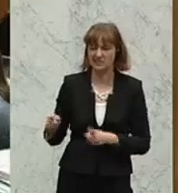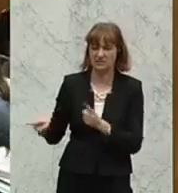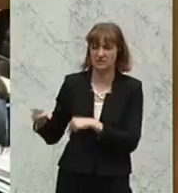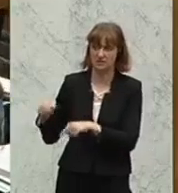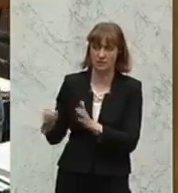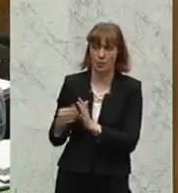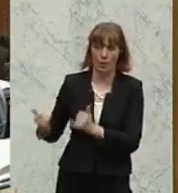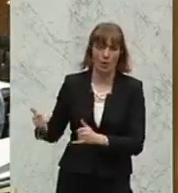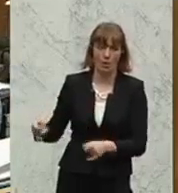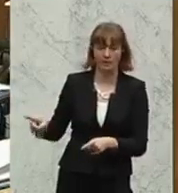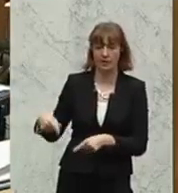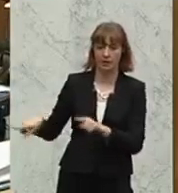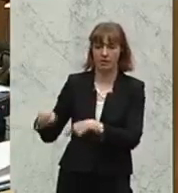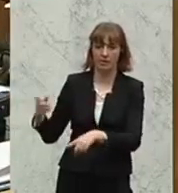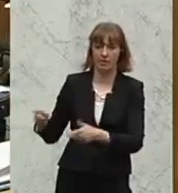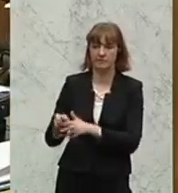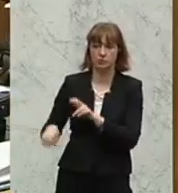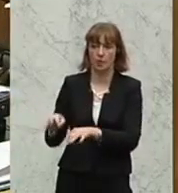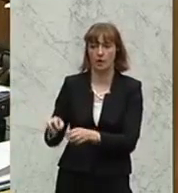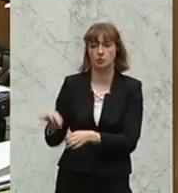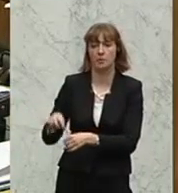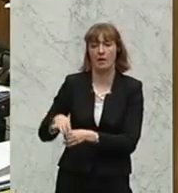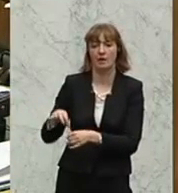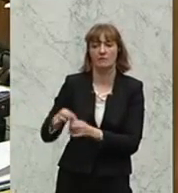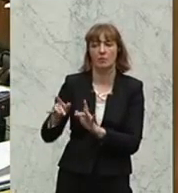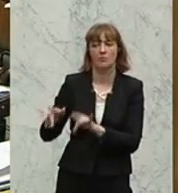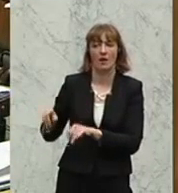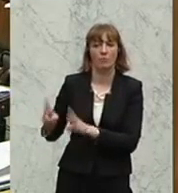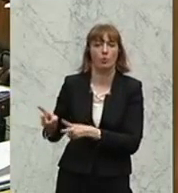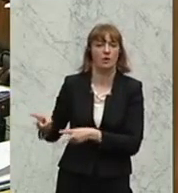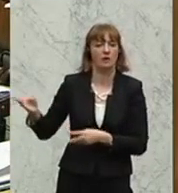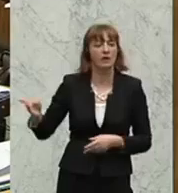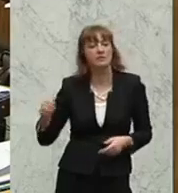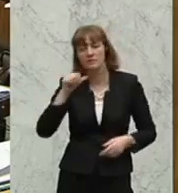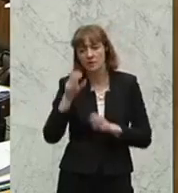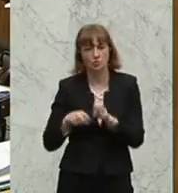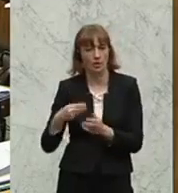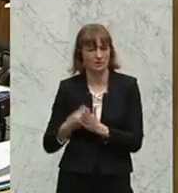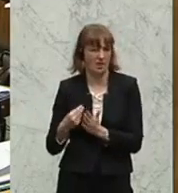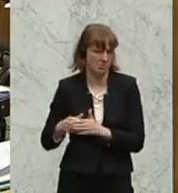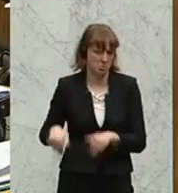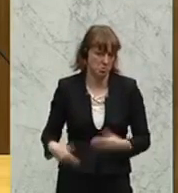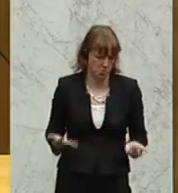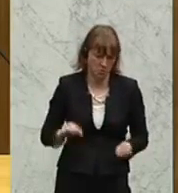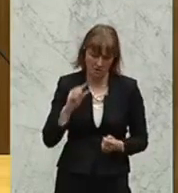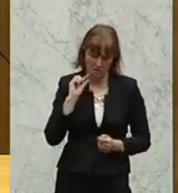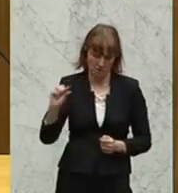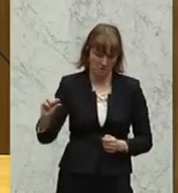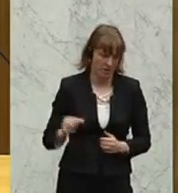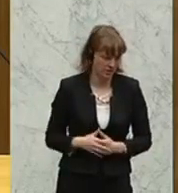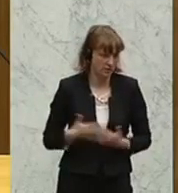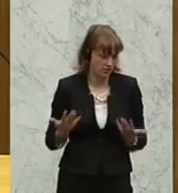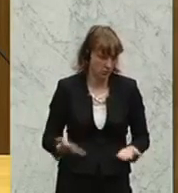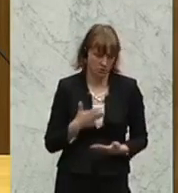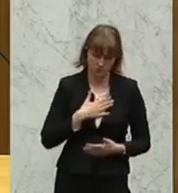Und wir Grüne würden uns das Geld dort holen, wo die besonders leistungsstarken und die besonders reichen und reichsten